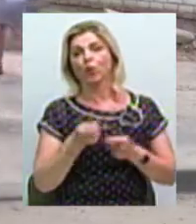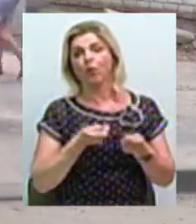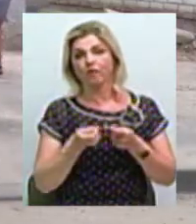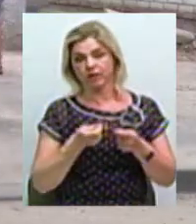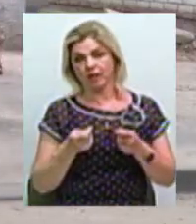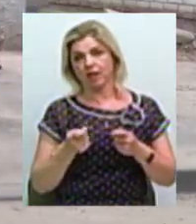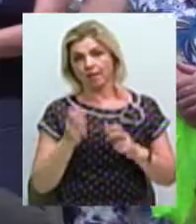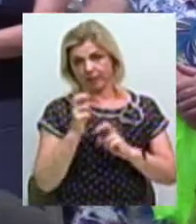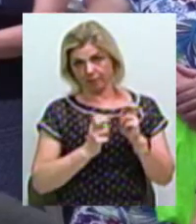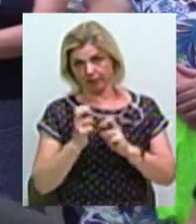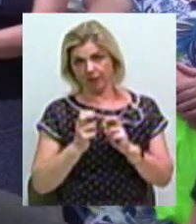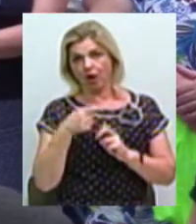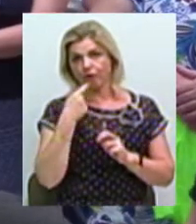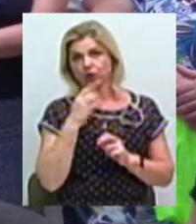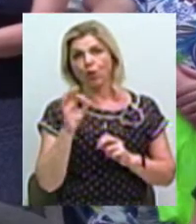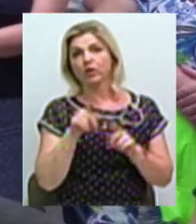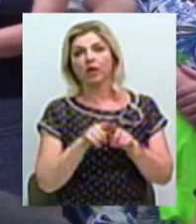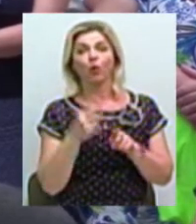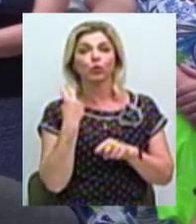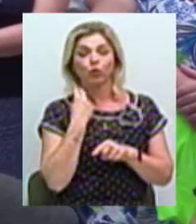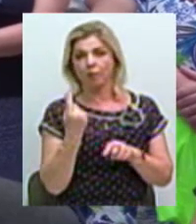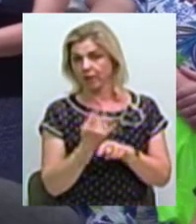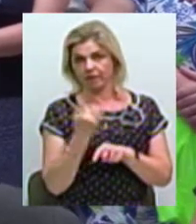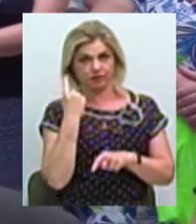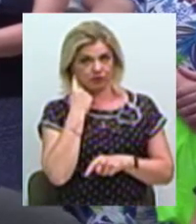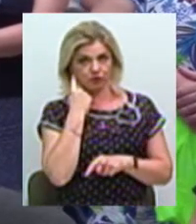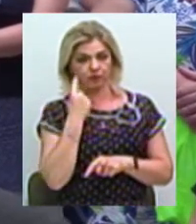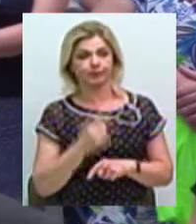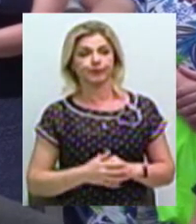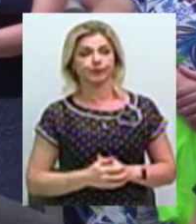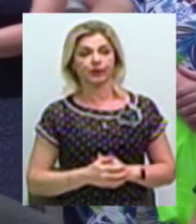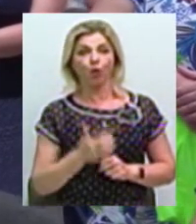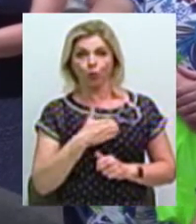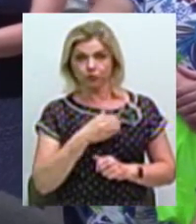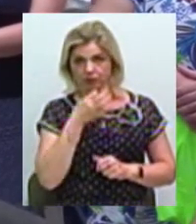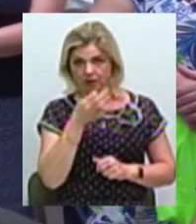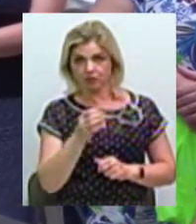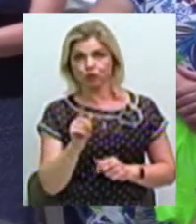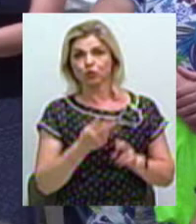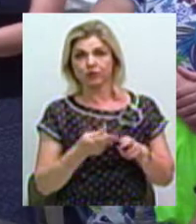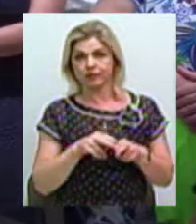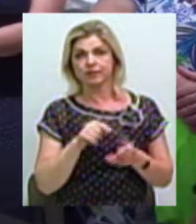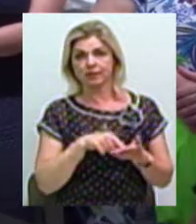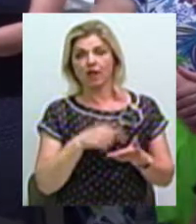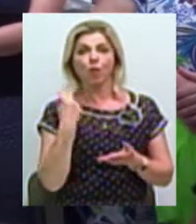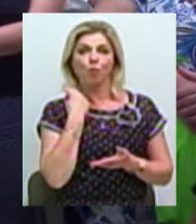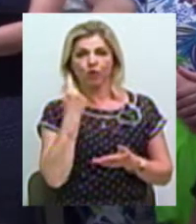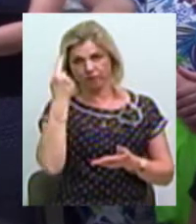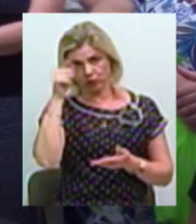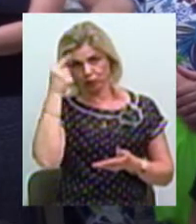підприємства «Гуртожиток». Говорить, про такий борг вперше чує. Я хочу сказати, що це борг